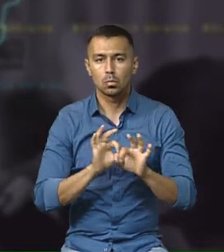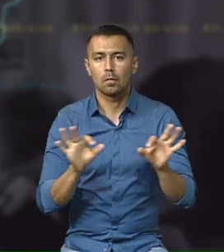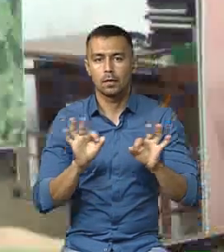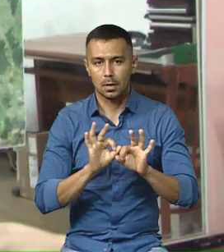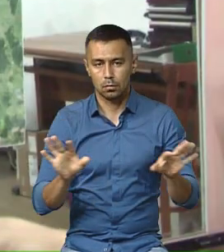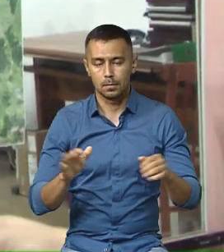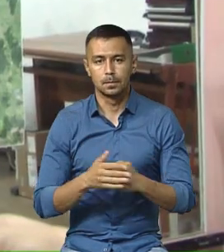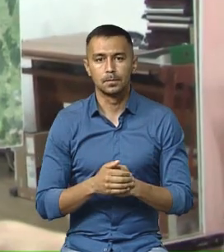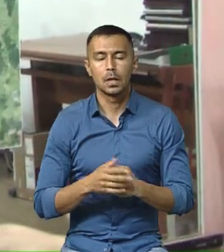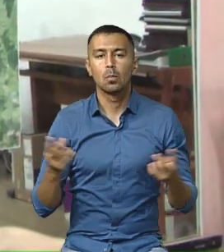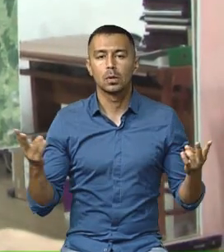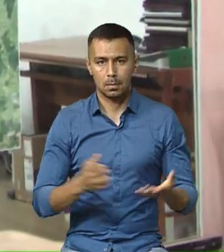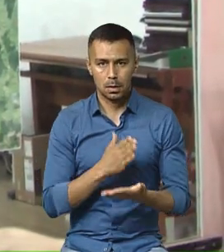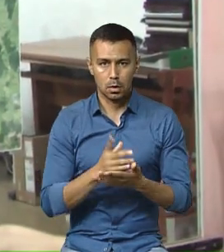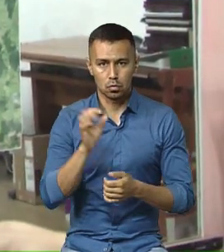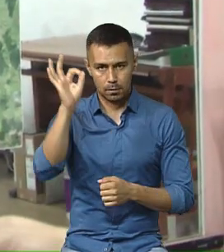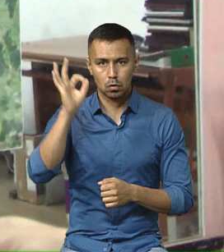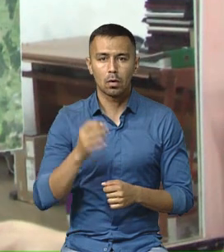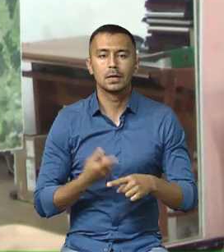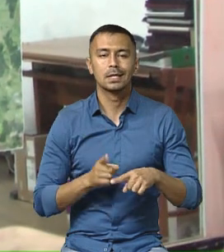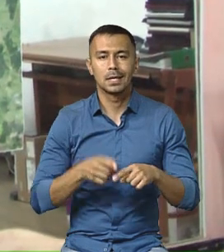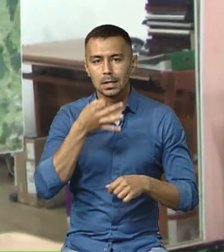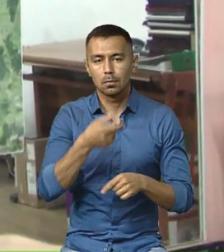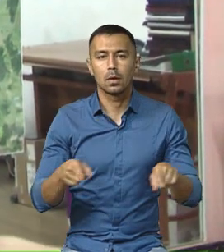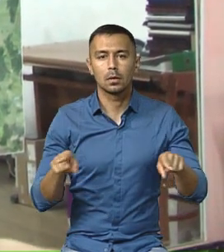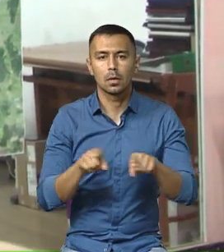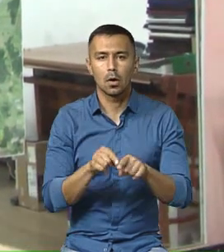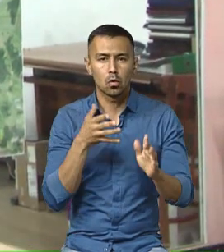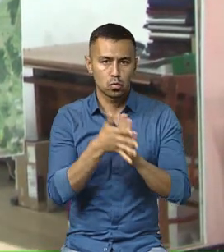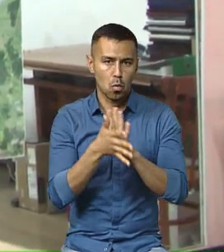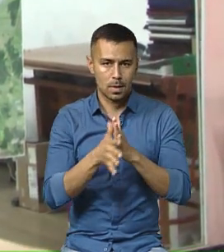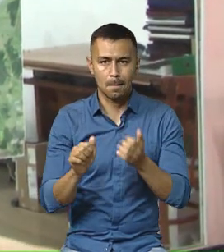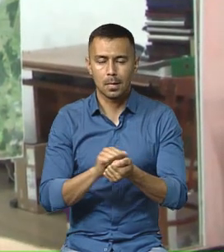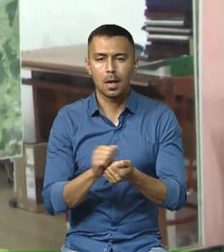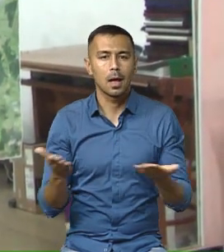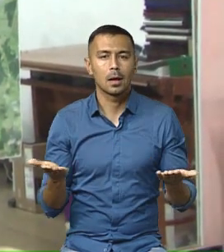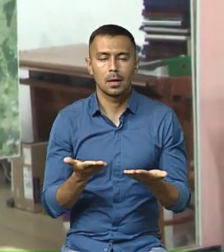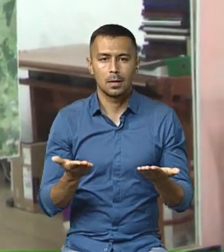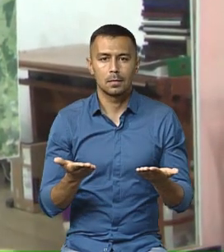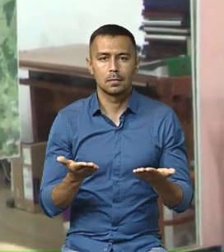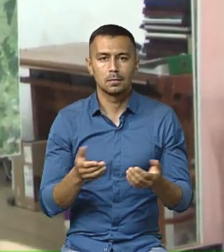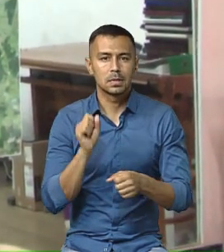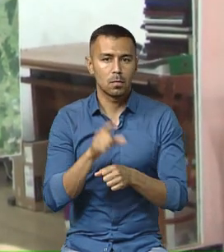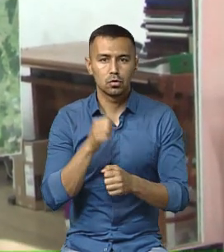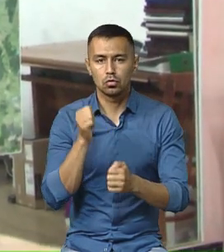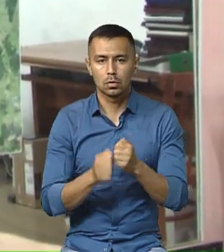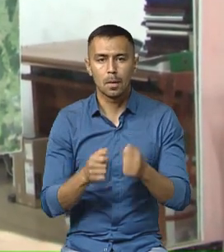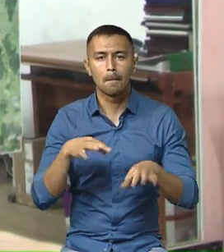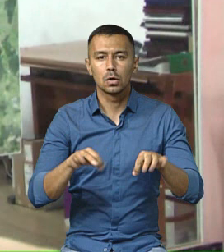Вавренчук. Потреба є 100%, це, скажімо так, розходний матеріал, який, ну, реально він так, тому що машини